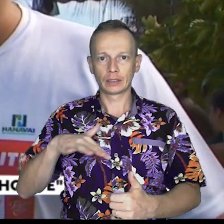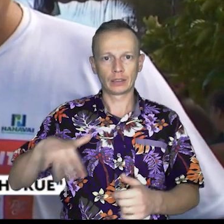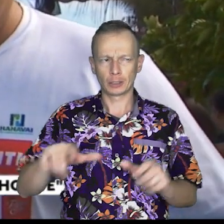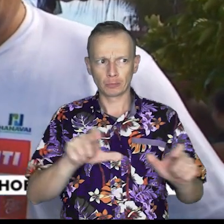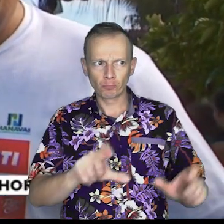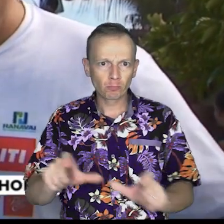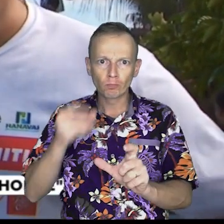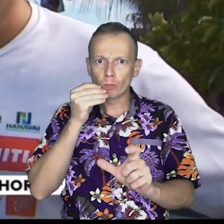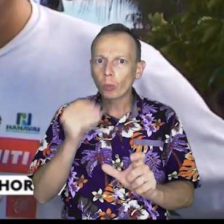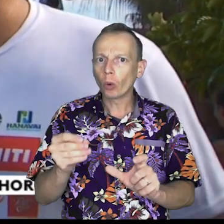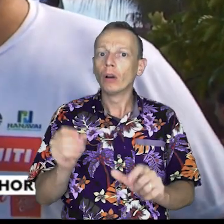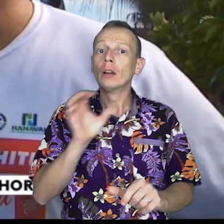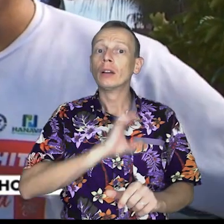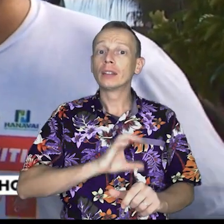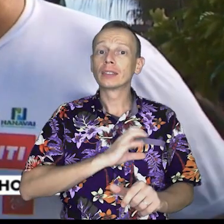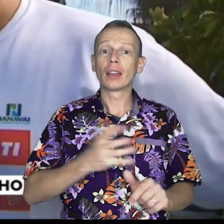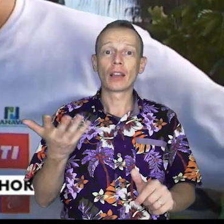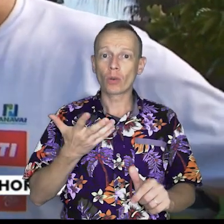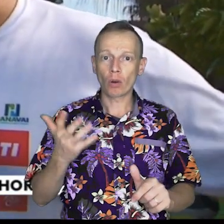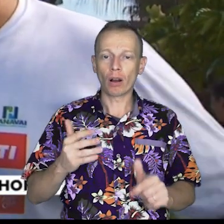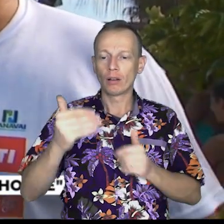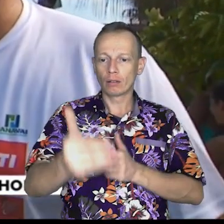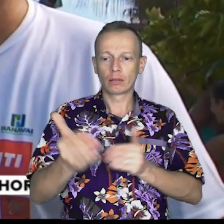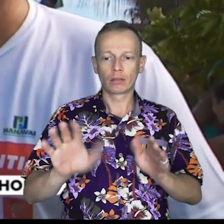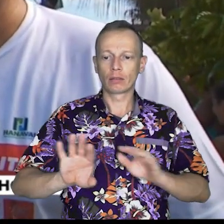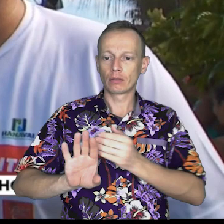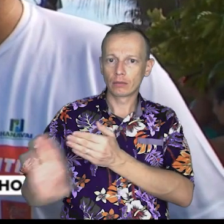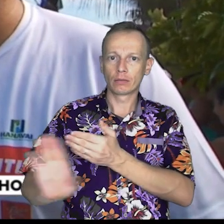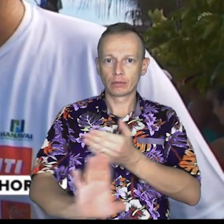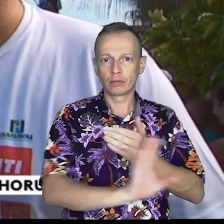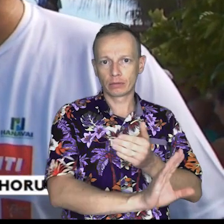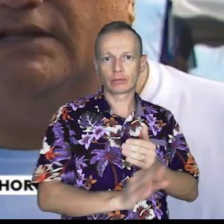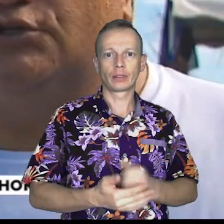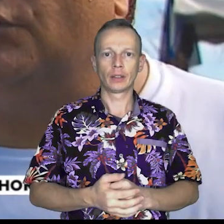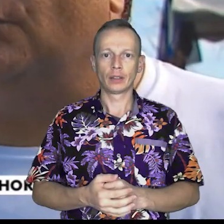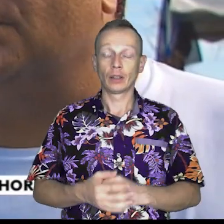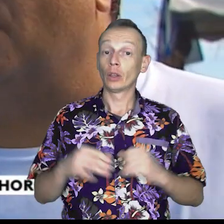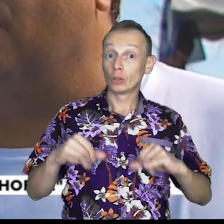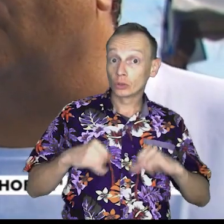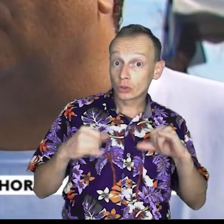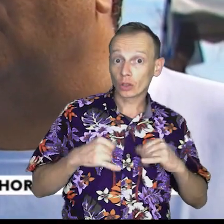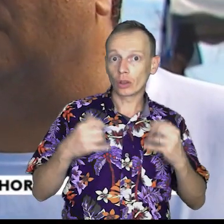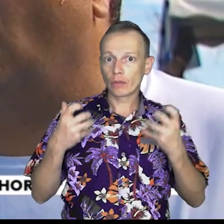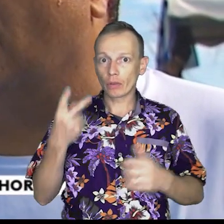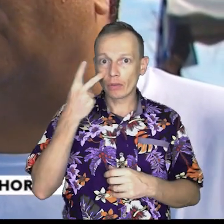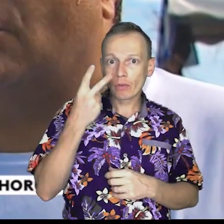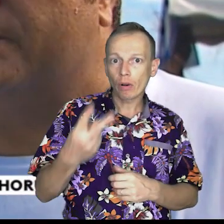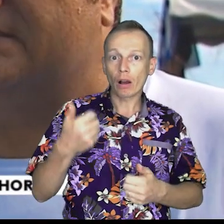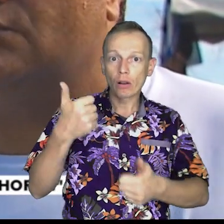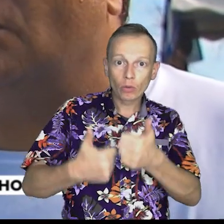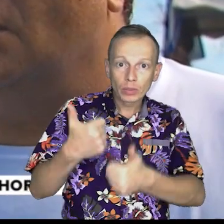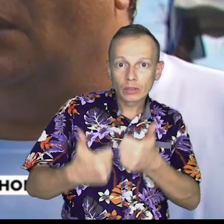qui sont déjà là pour essayer de marquer les distances auprès des uns et des autres. Les jeunes qui peuvent venir voir